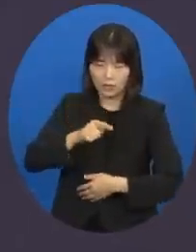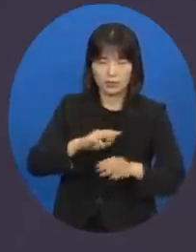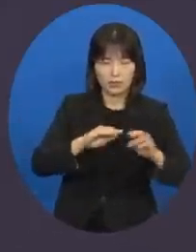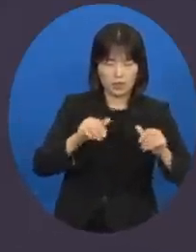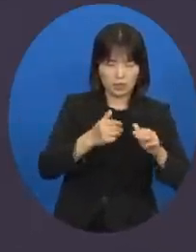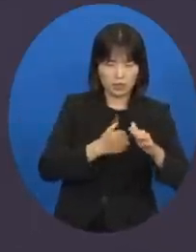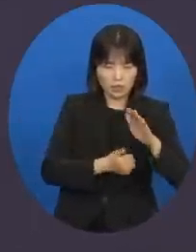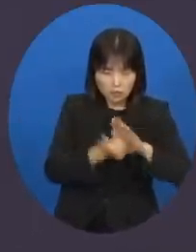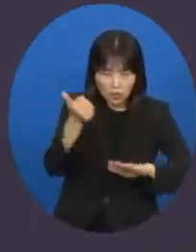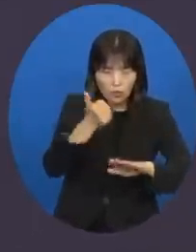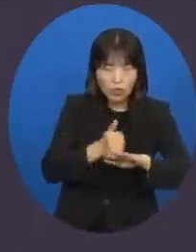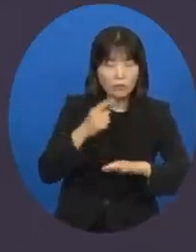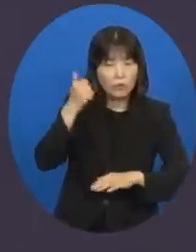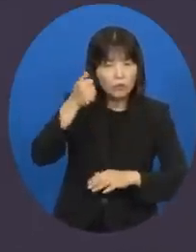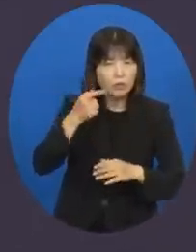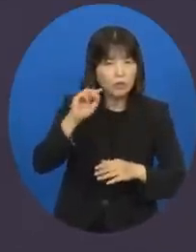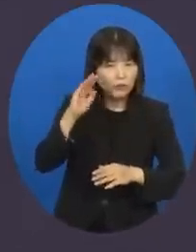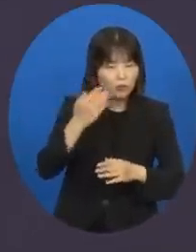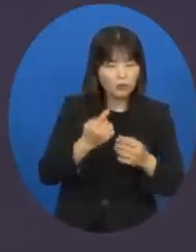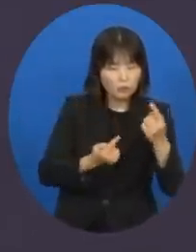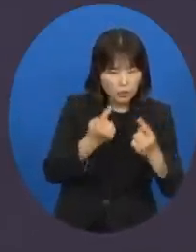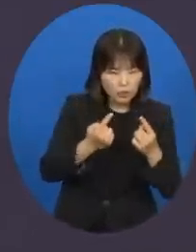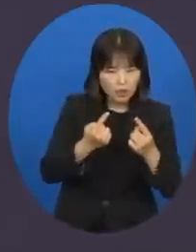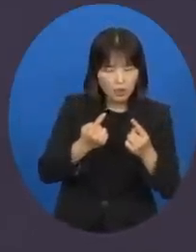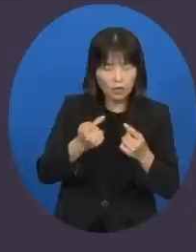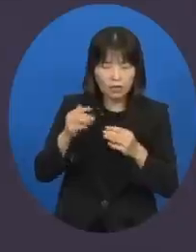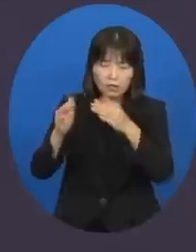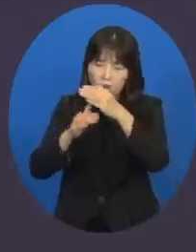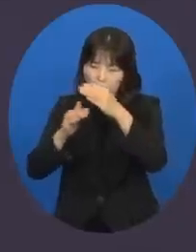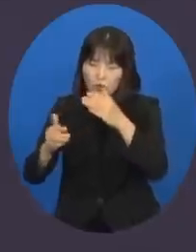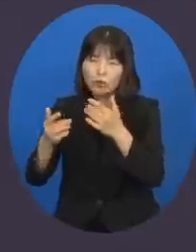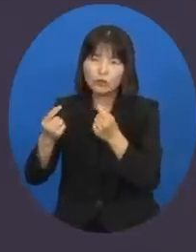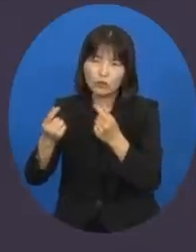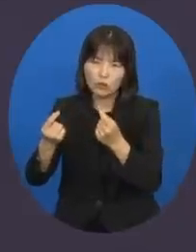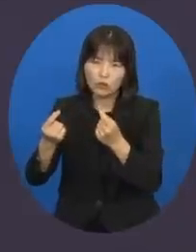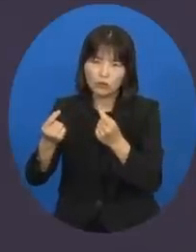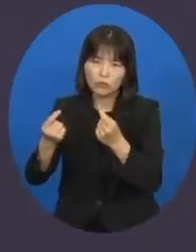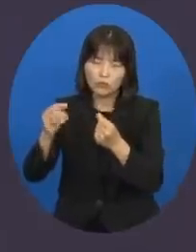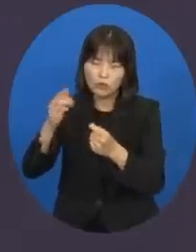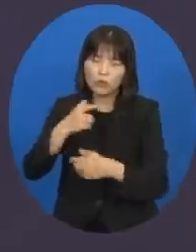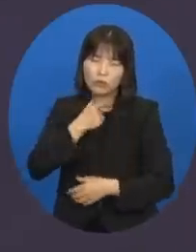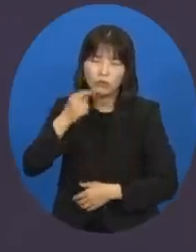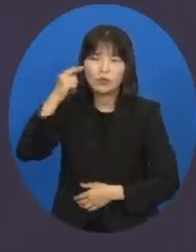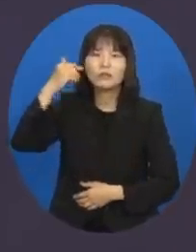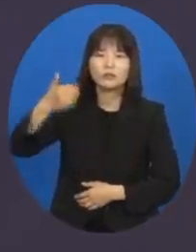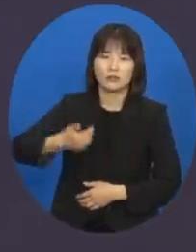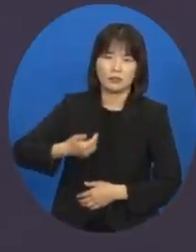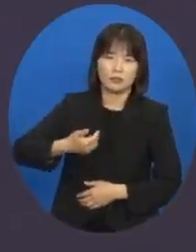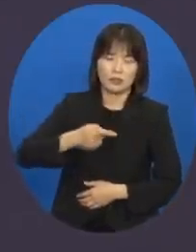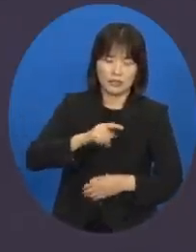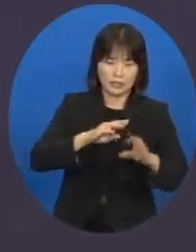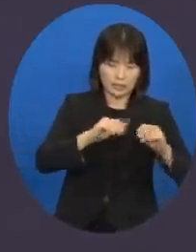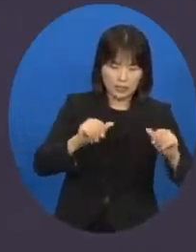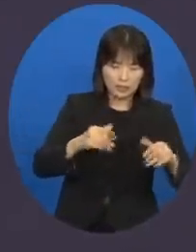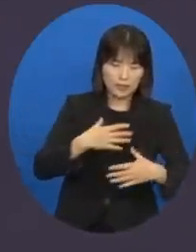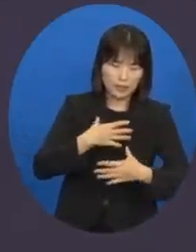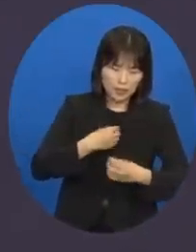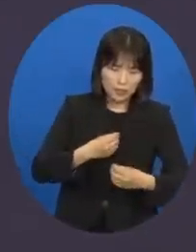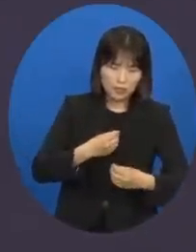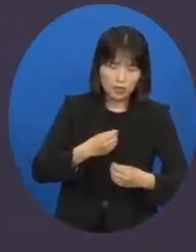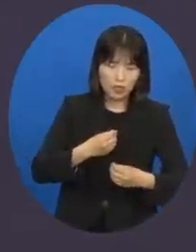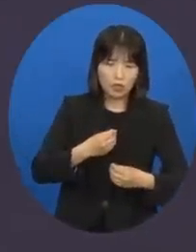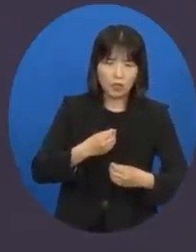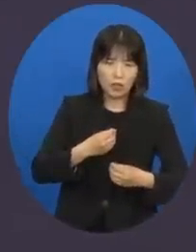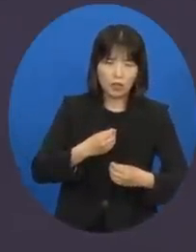저 천국에 참된 성도처럼 되기를 정말 원하느냐? 이 땅에서 안정되고 평안한